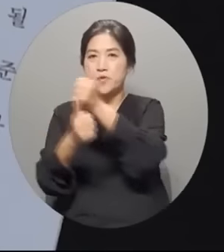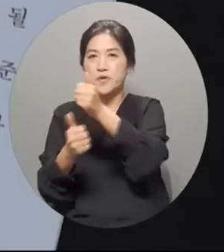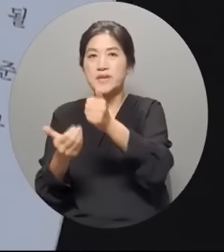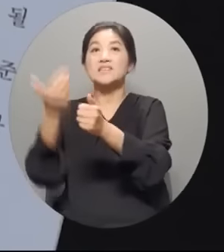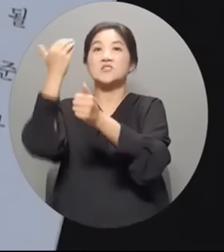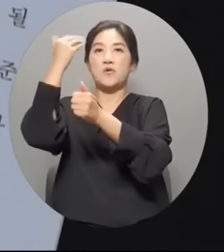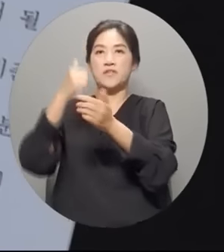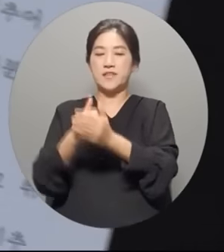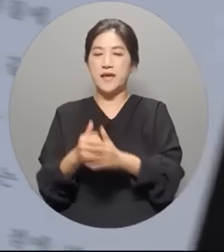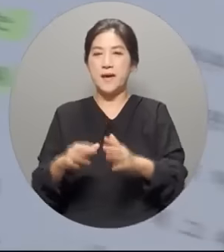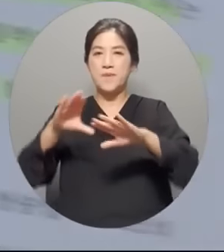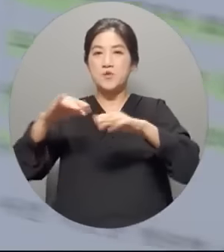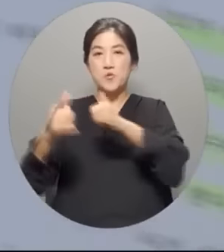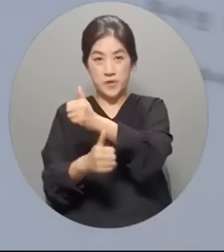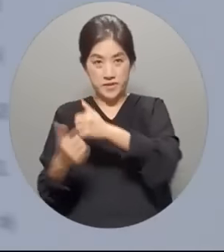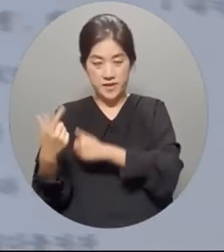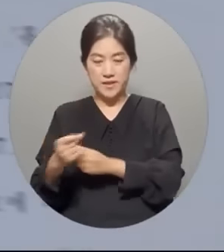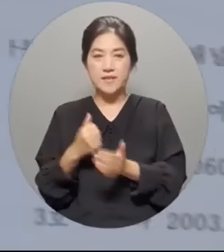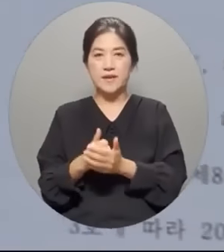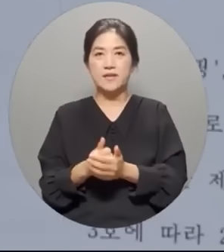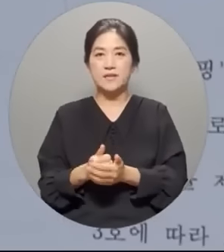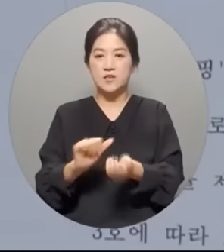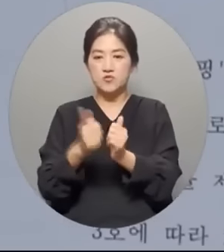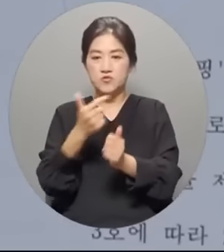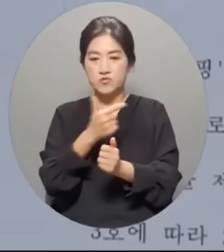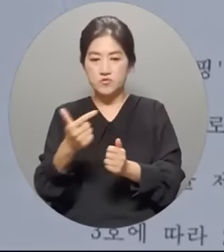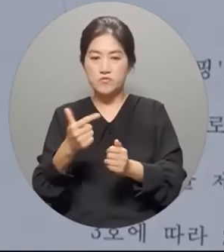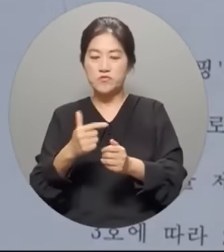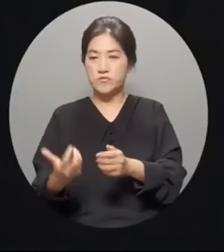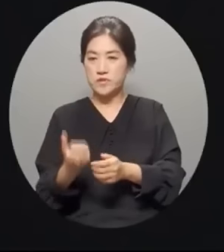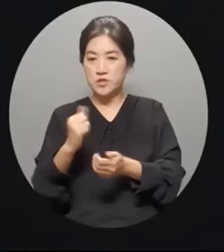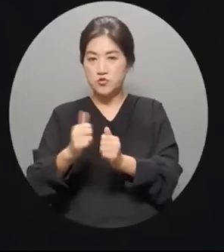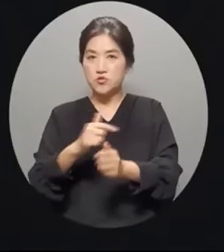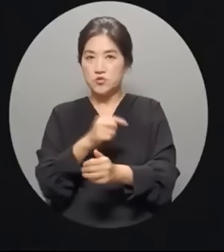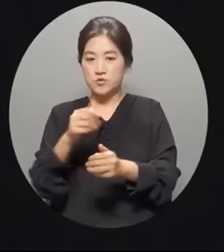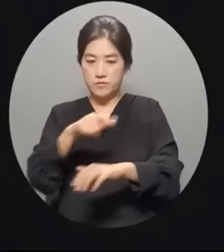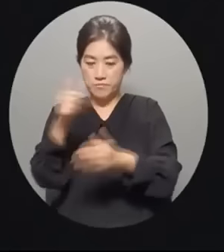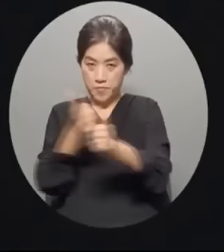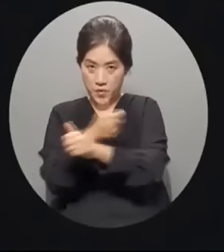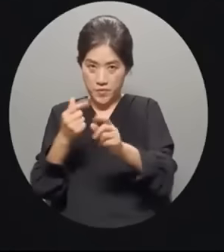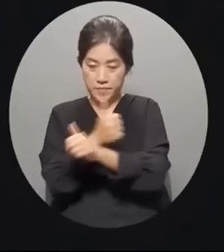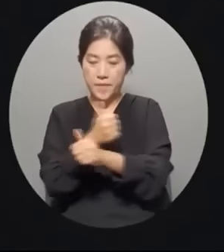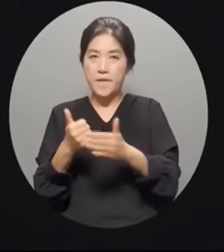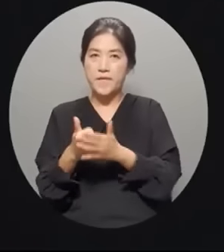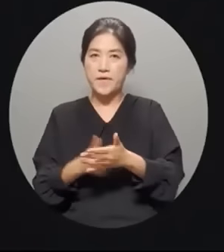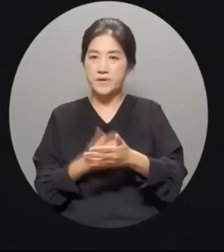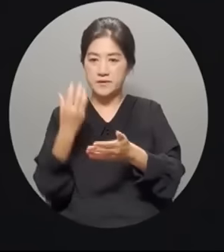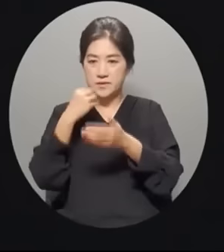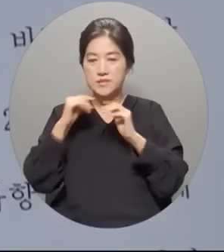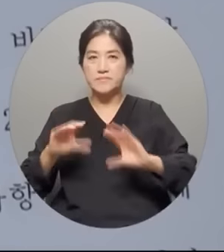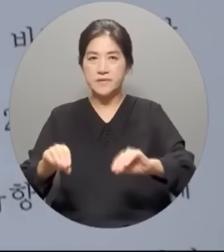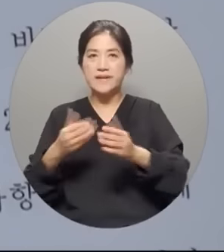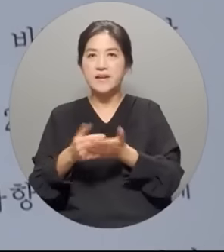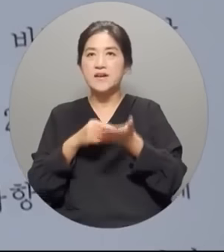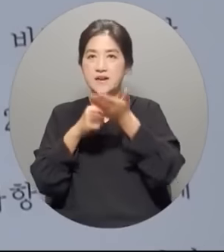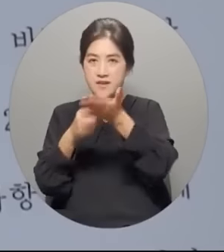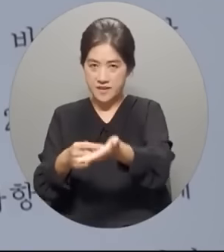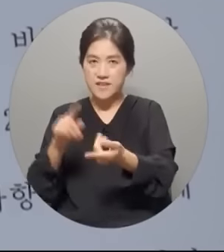방송 위원회를 상대로 냈던 최대주주 변경승인 취소 소송에 지난 2008년 항소심 판결문입니다